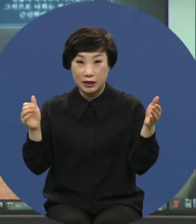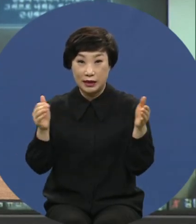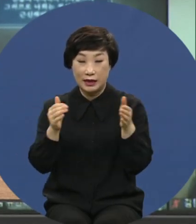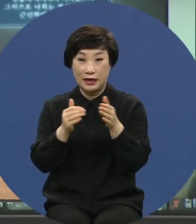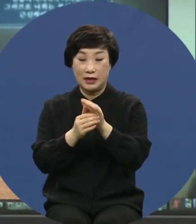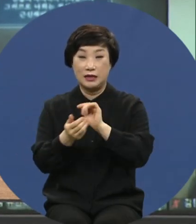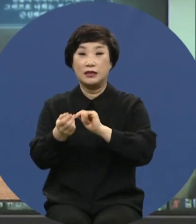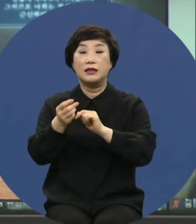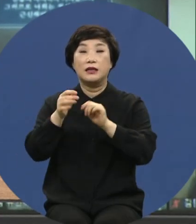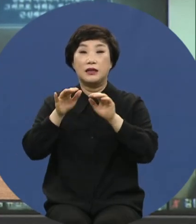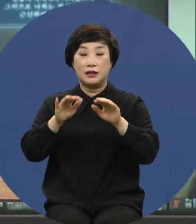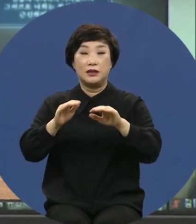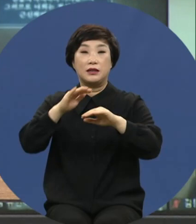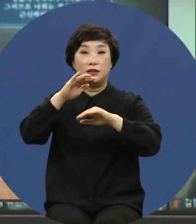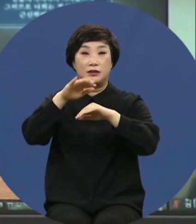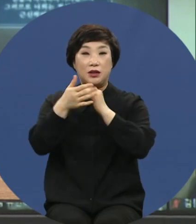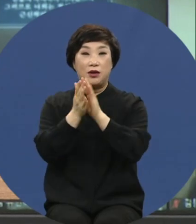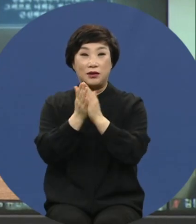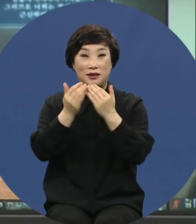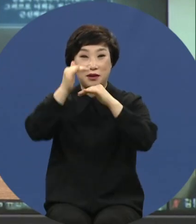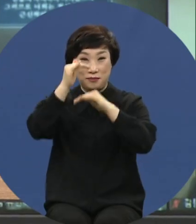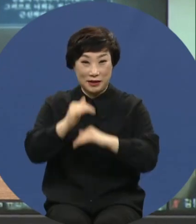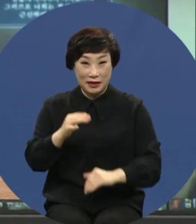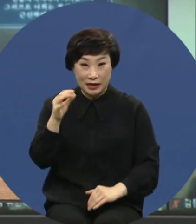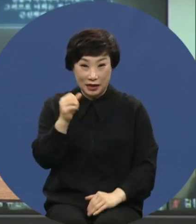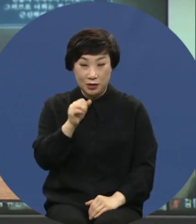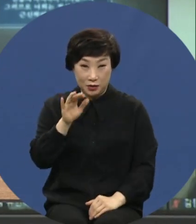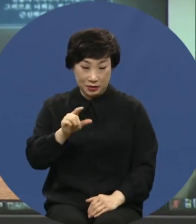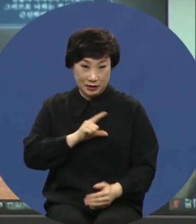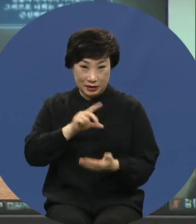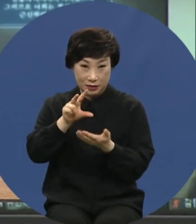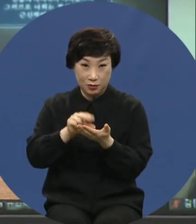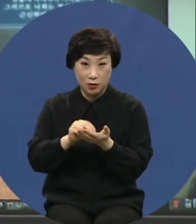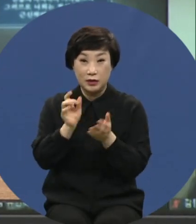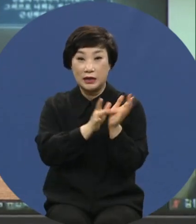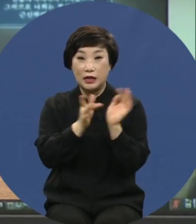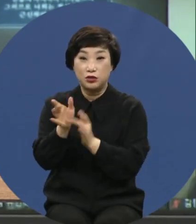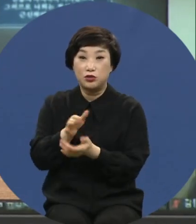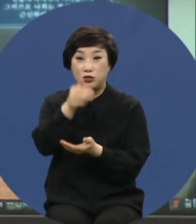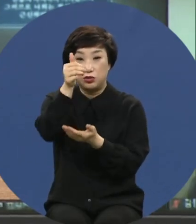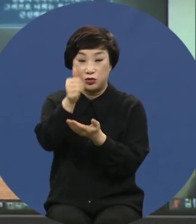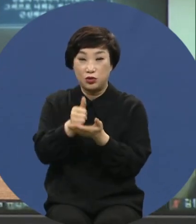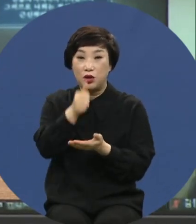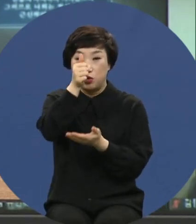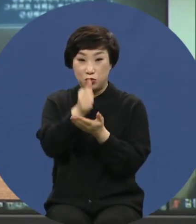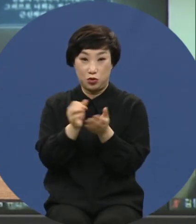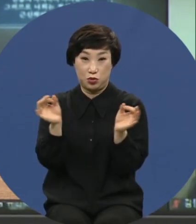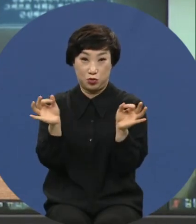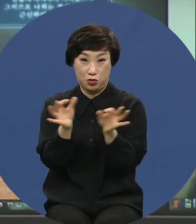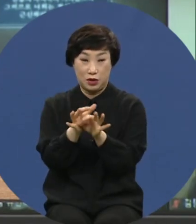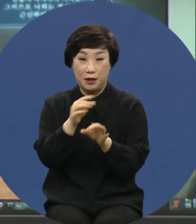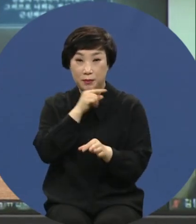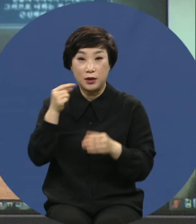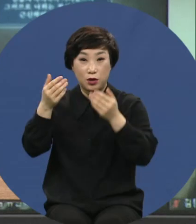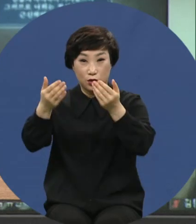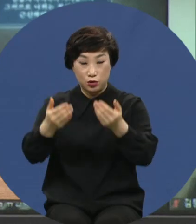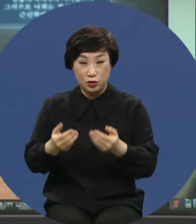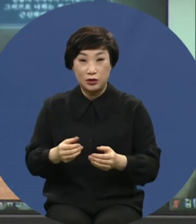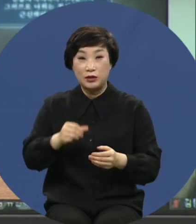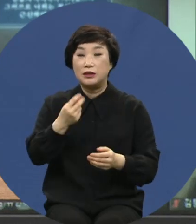15절의 본문의 말씀을 중심으로 예수 그리스도의 속죄의 피로